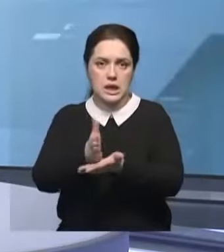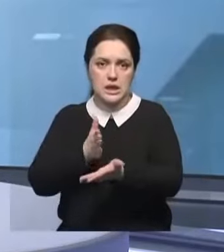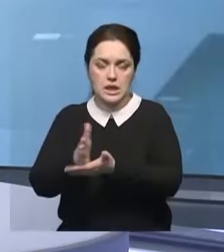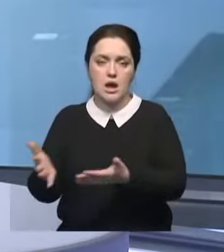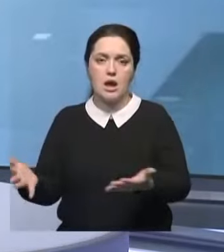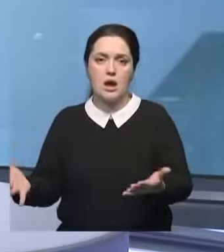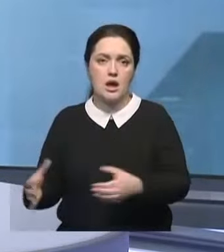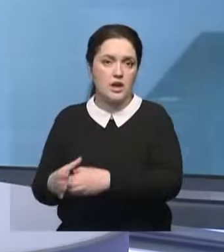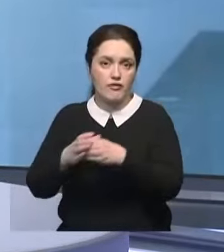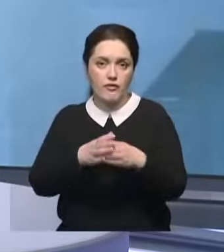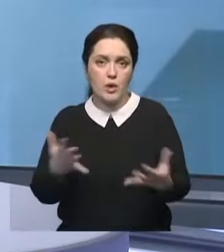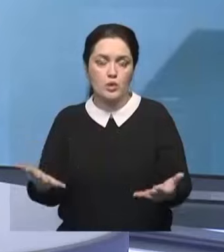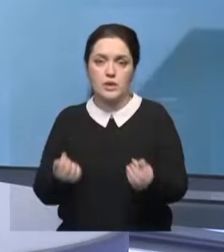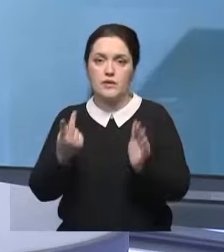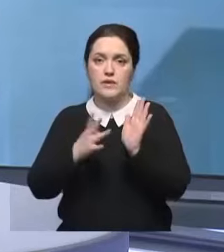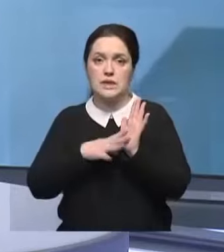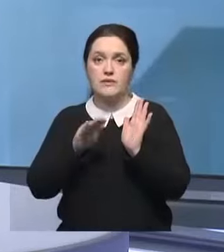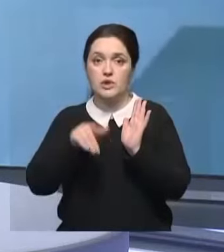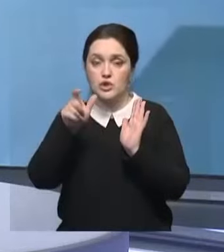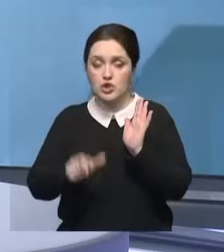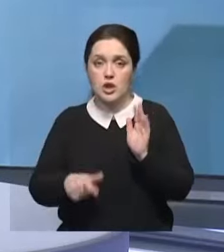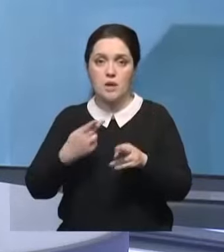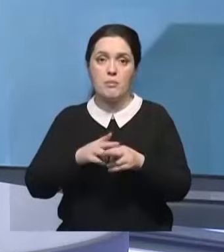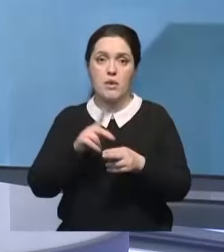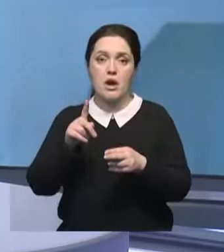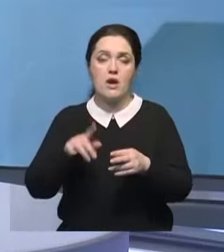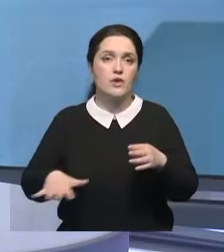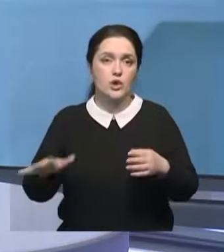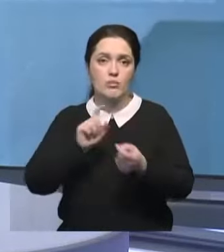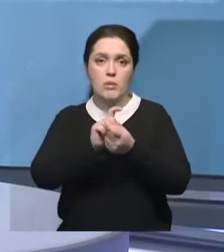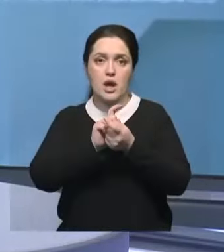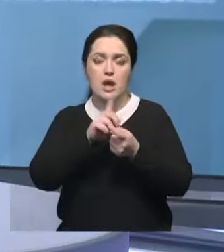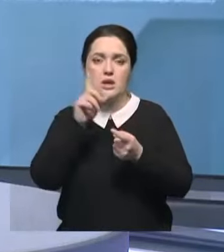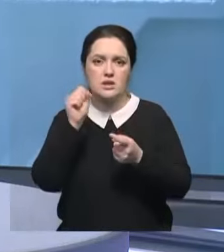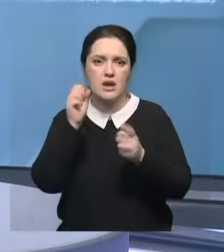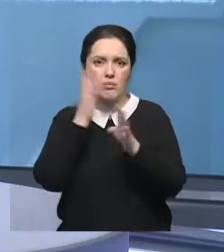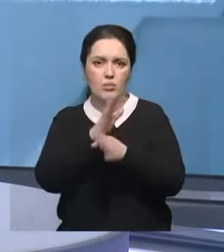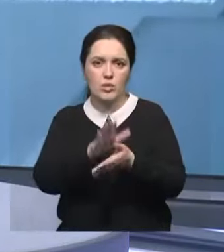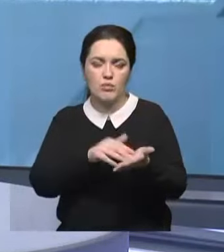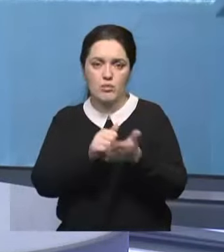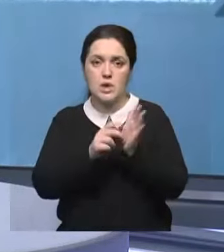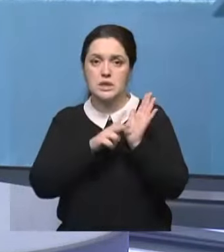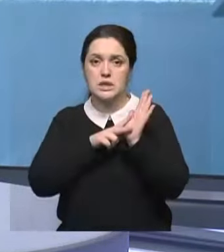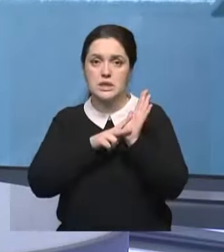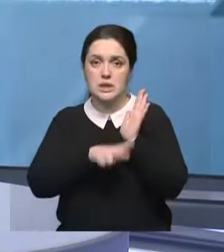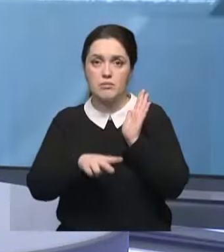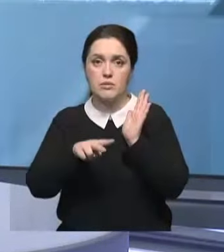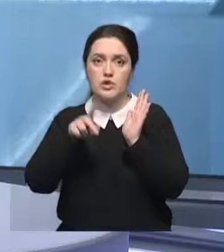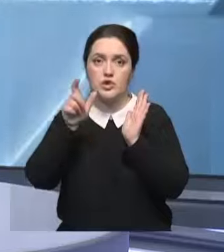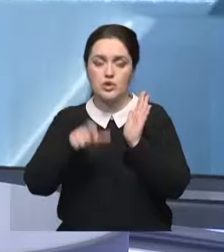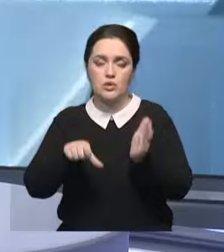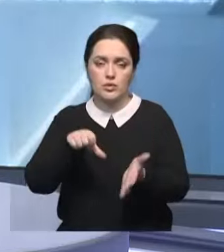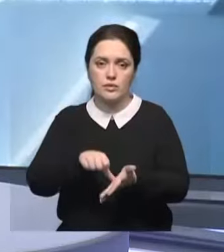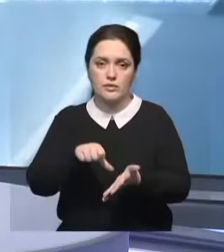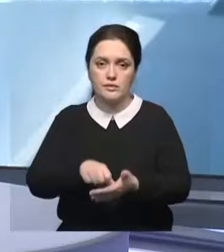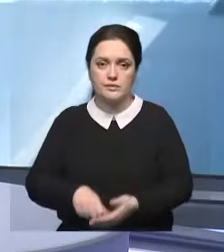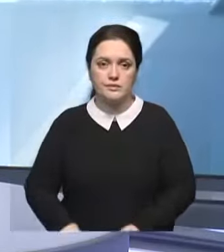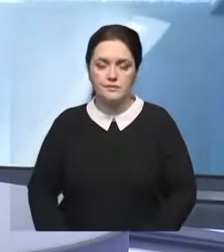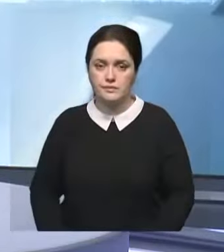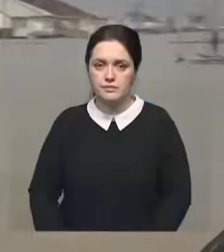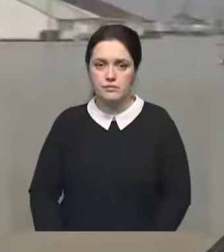Эвакуировано почти 29 тысяч человек. В регионе в борьбе со стихией задействовано больше 7 тысяч человек. Алишер Накипов